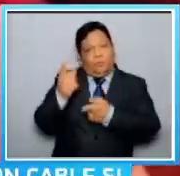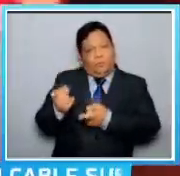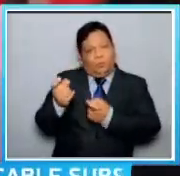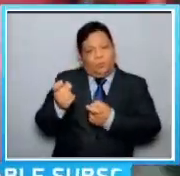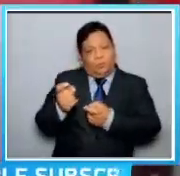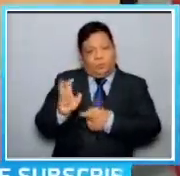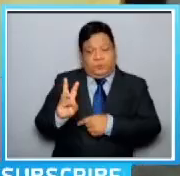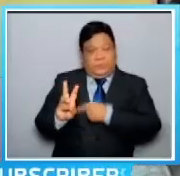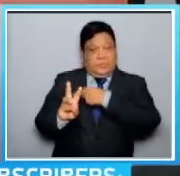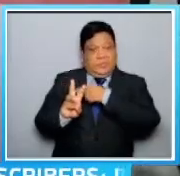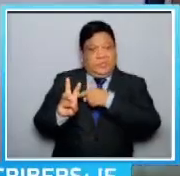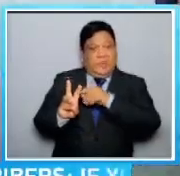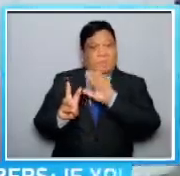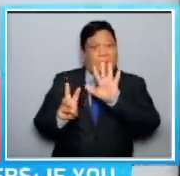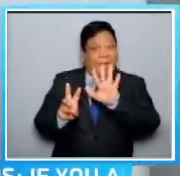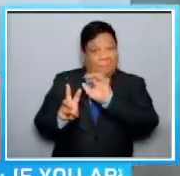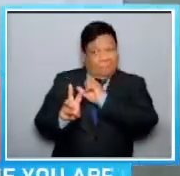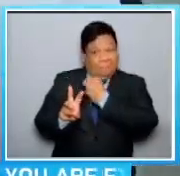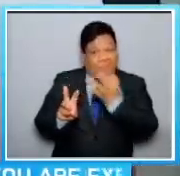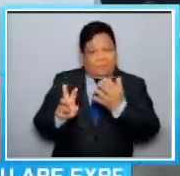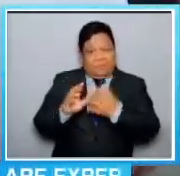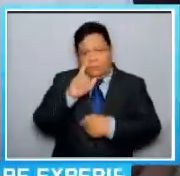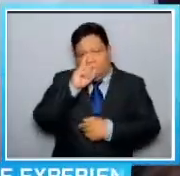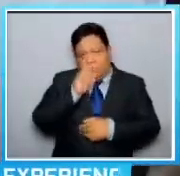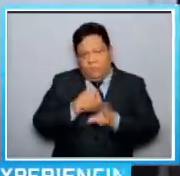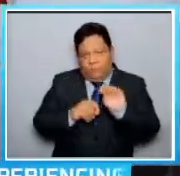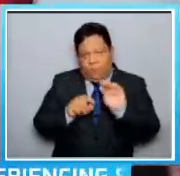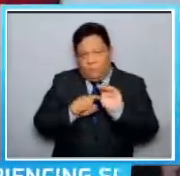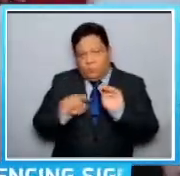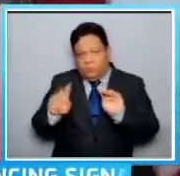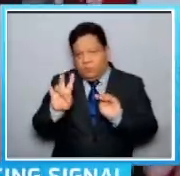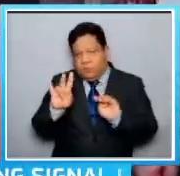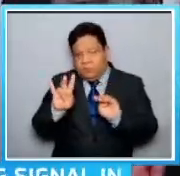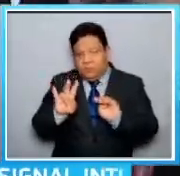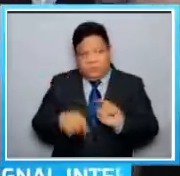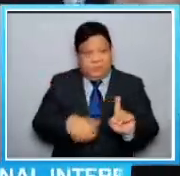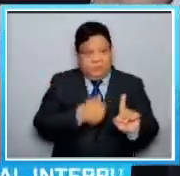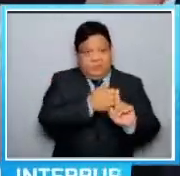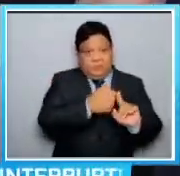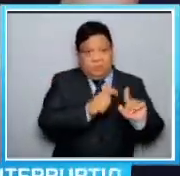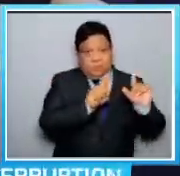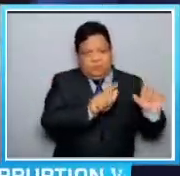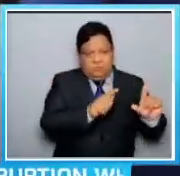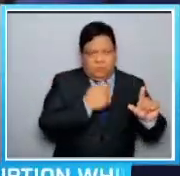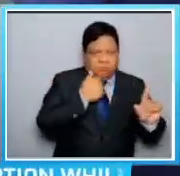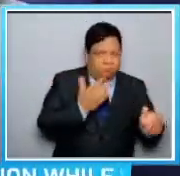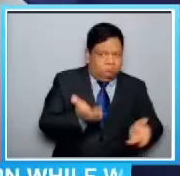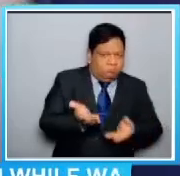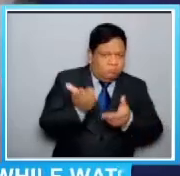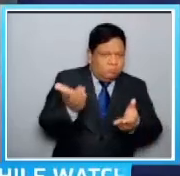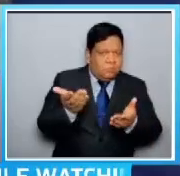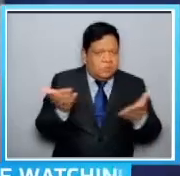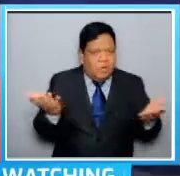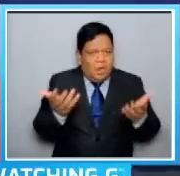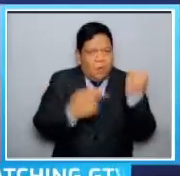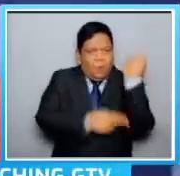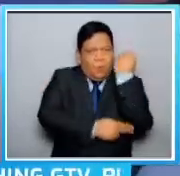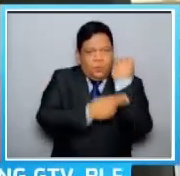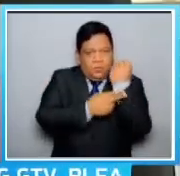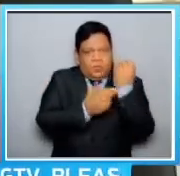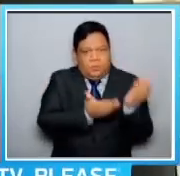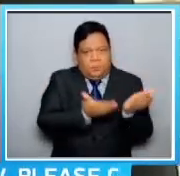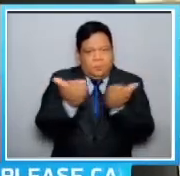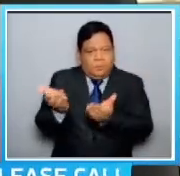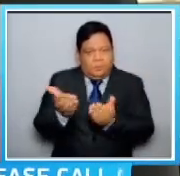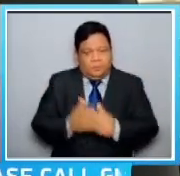14 hanggang 17 ang edad. Ang suspect pa umano ang nagre-rekomenda kung saang hotel sila pwedeng dalhin. Nagre-recruit